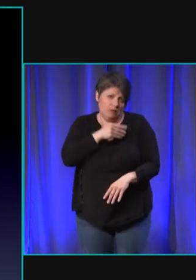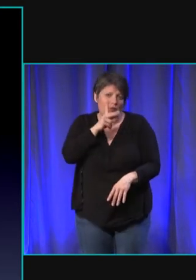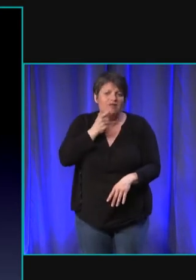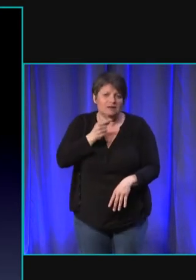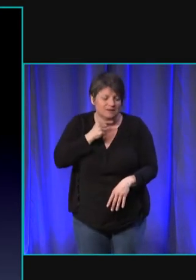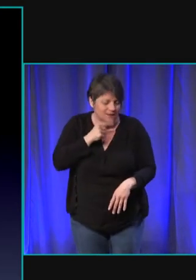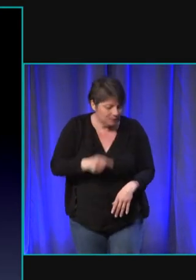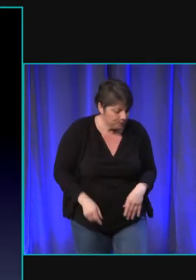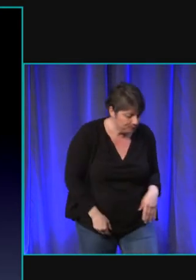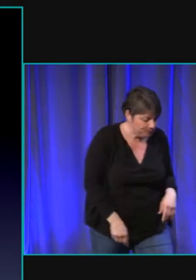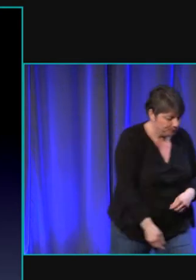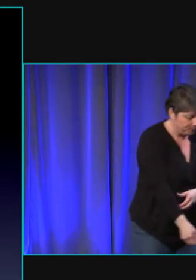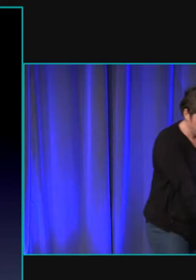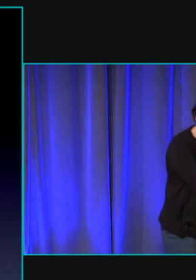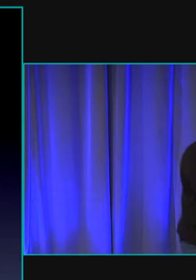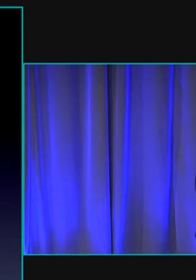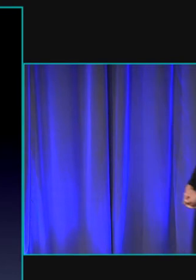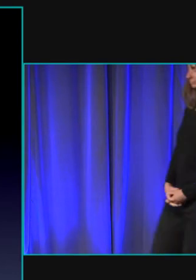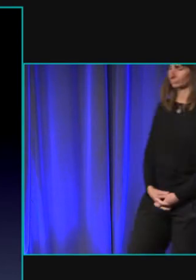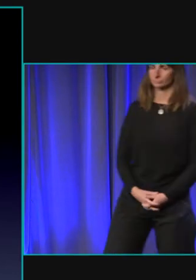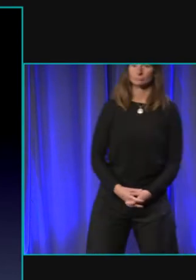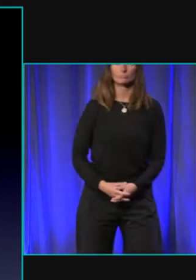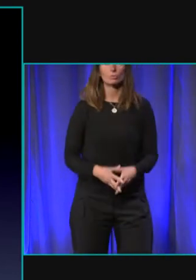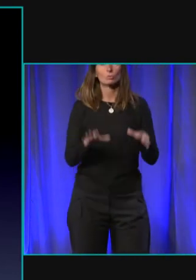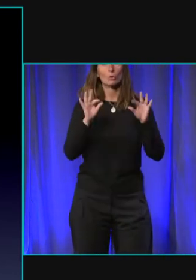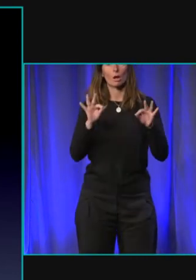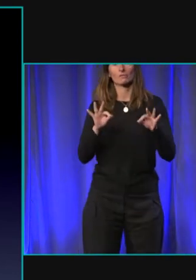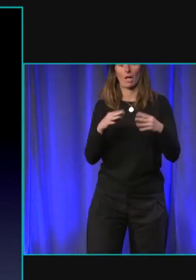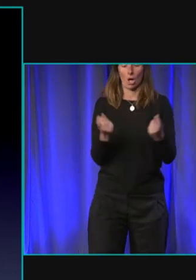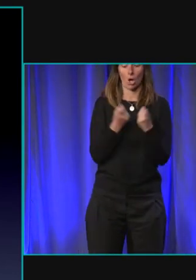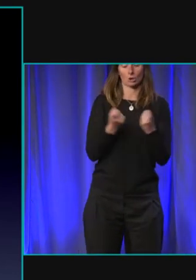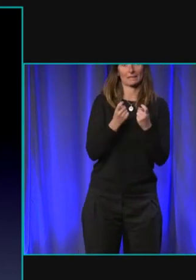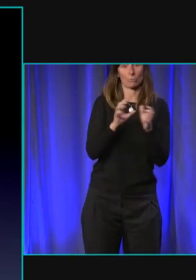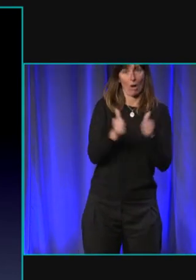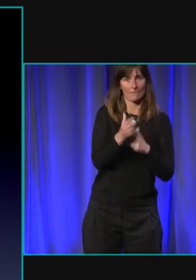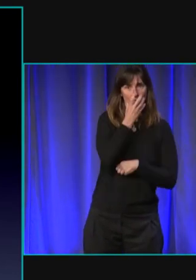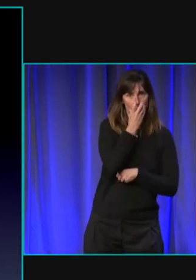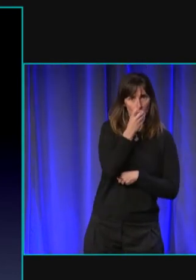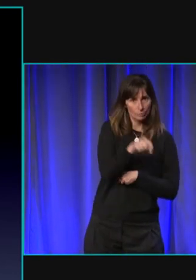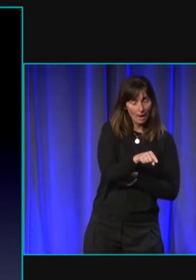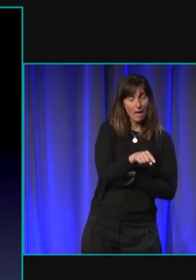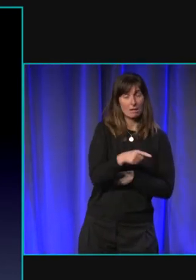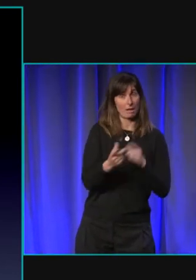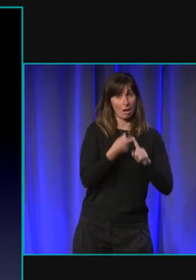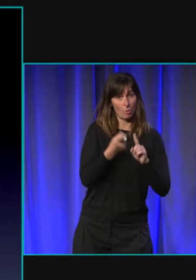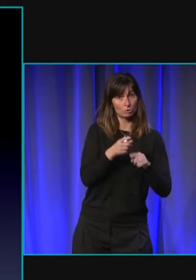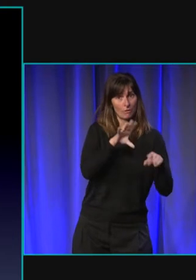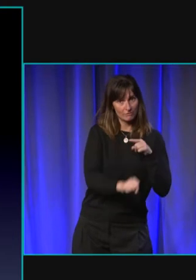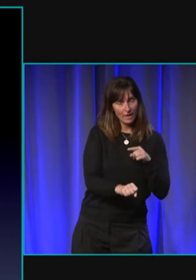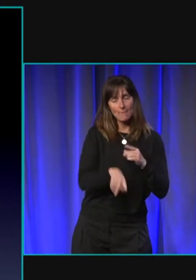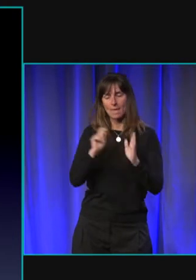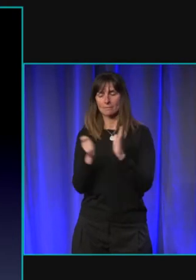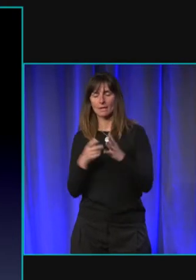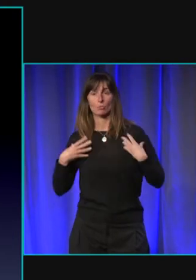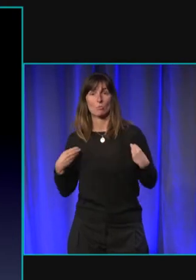Donc, l'entraînement aérobie, en fait, en endurance, il pourrait être nécessaire durant et après la puberté. Avant, ce n'est pas